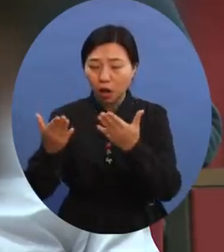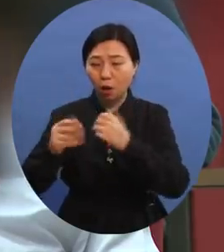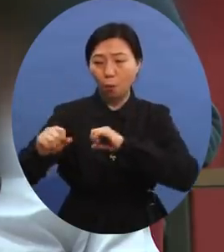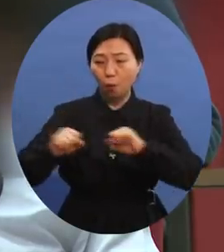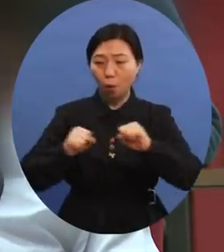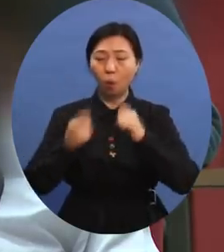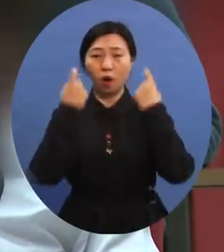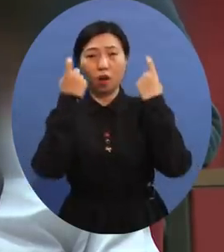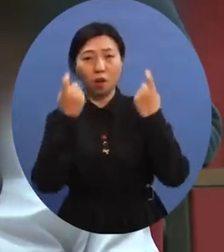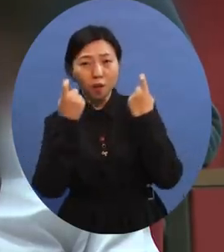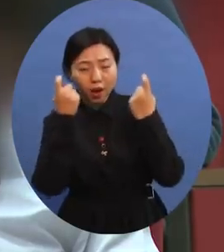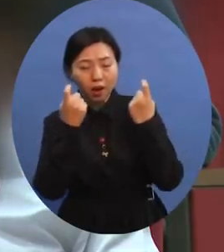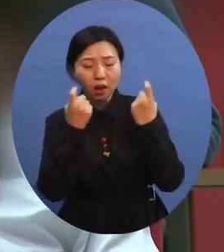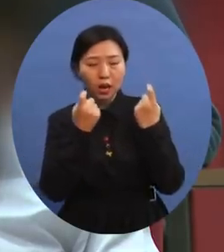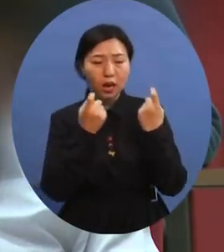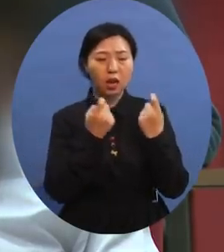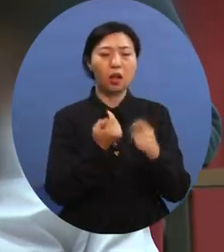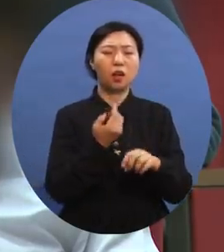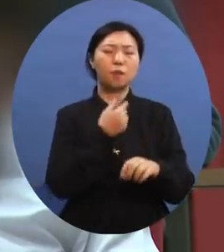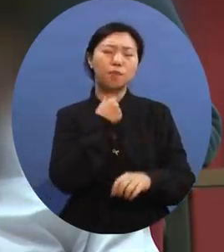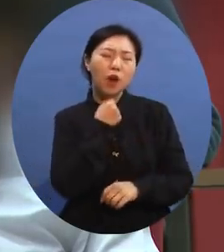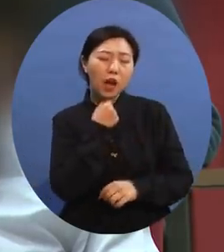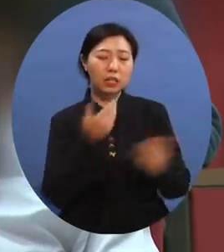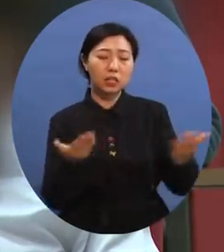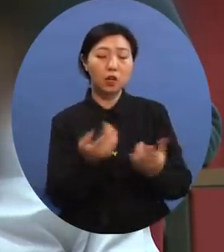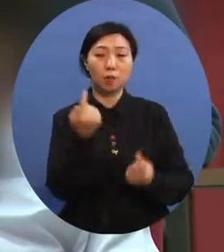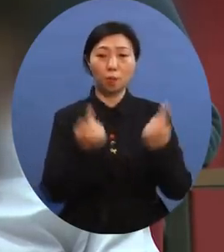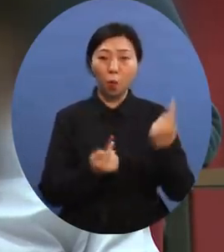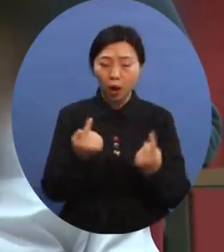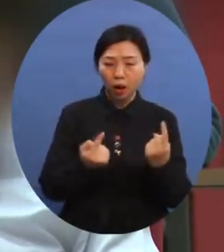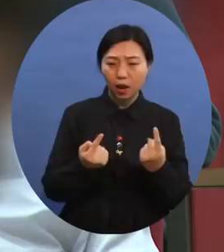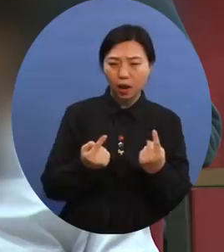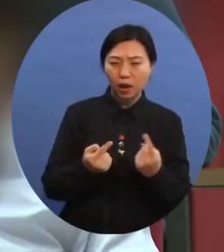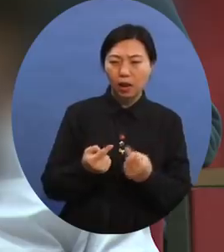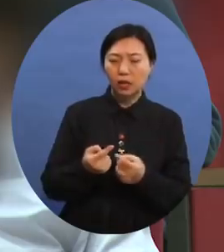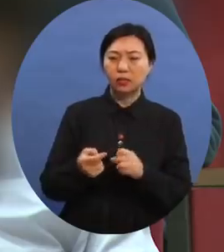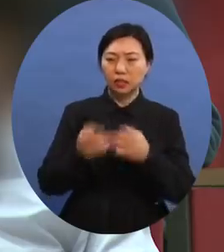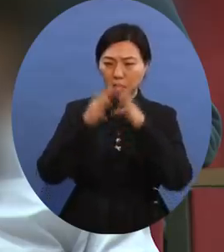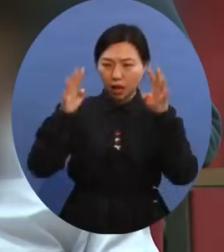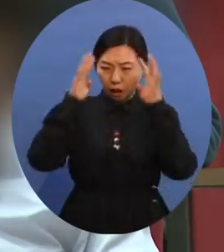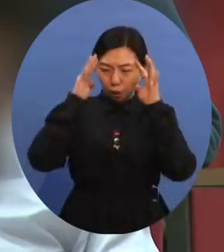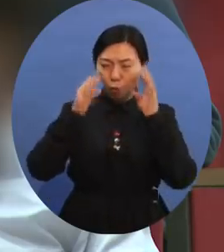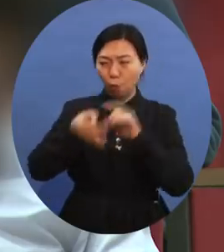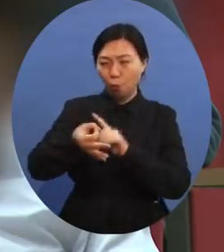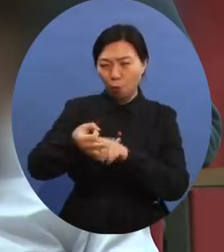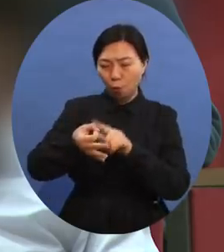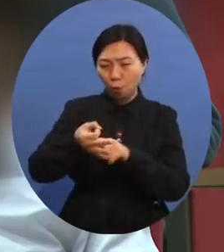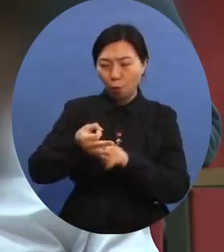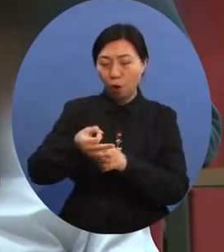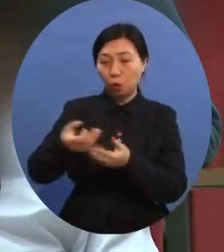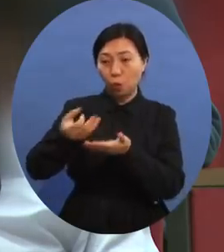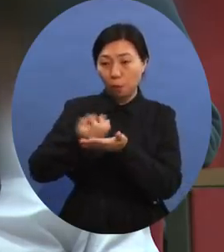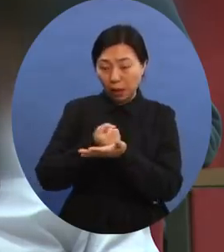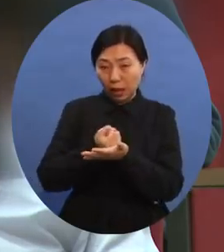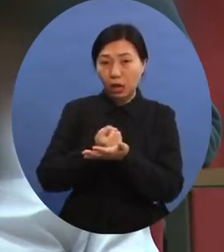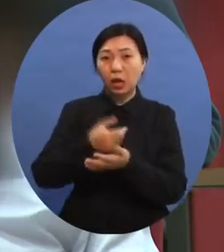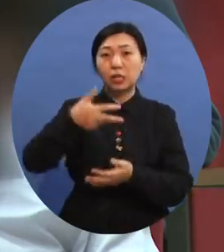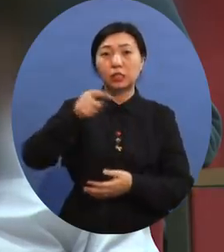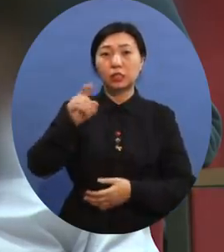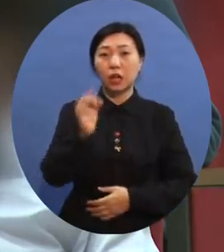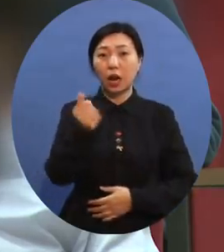여행, 하고 싶은 다른 일보다 장학금이나 학점 관리를 위해 오로지 학교만 열심히